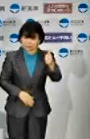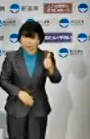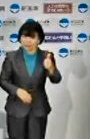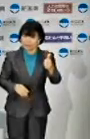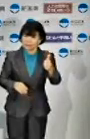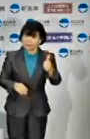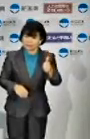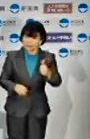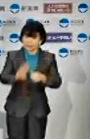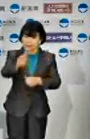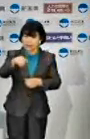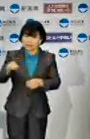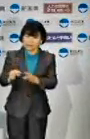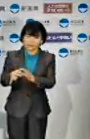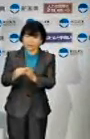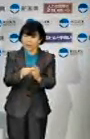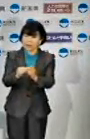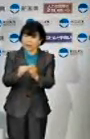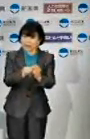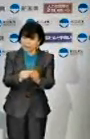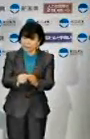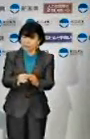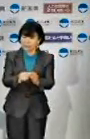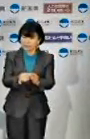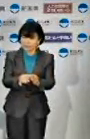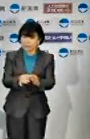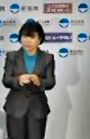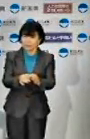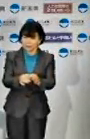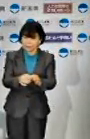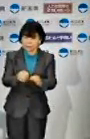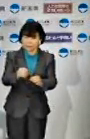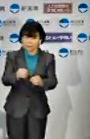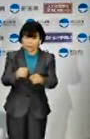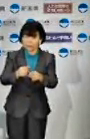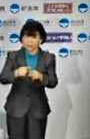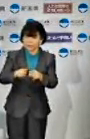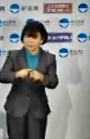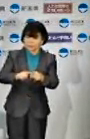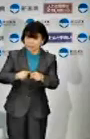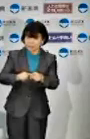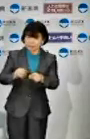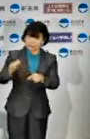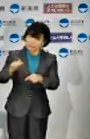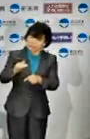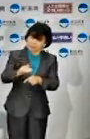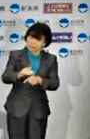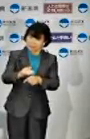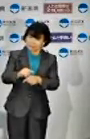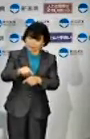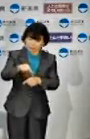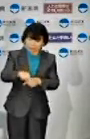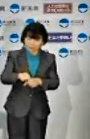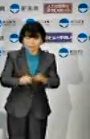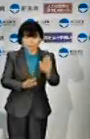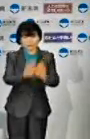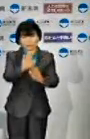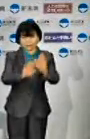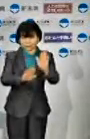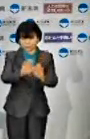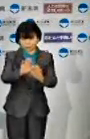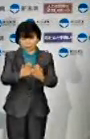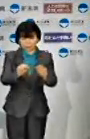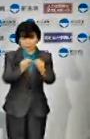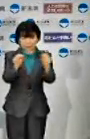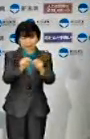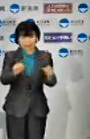そこから県の関与を少しずつ弱めてきた経緯もあると思うんですけれども、結果的にこういう状況になったことについて、どういうふうに